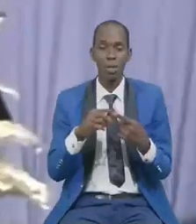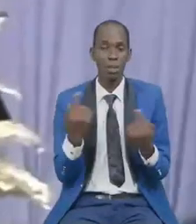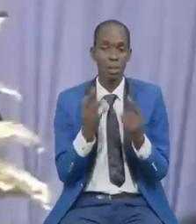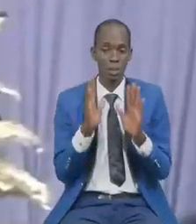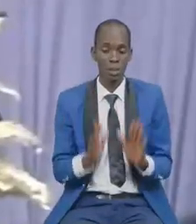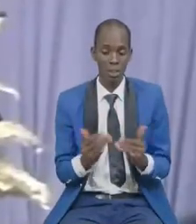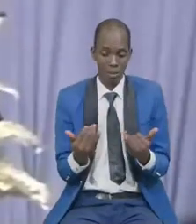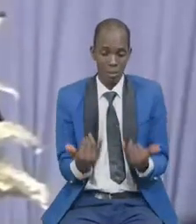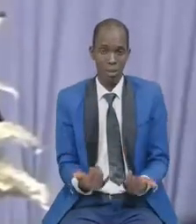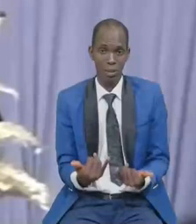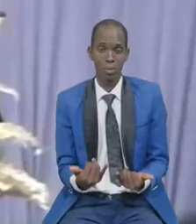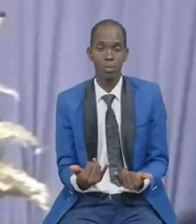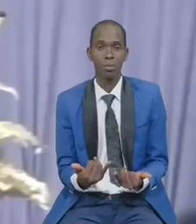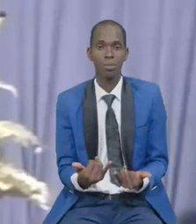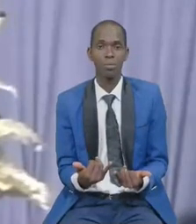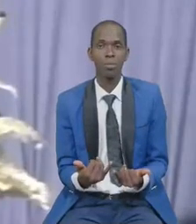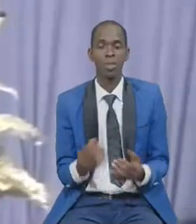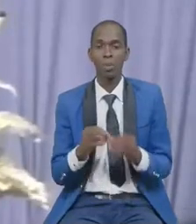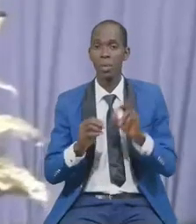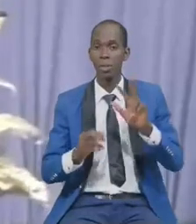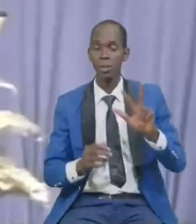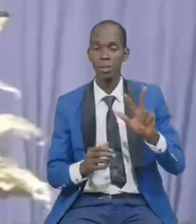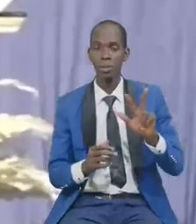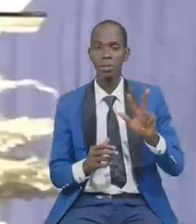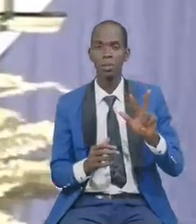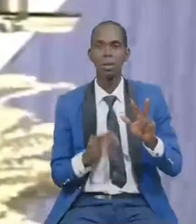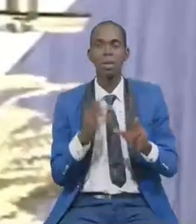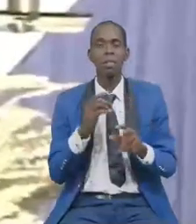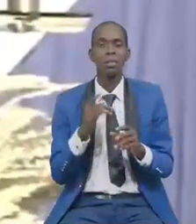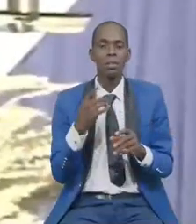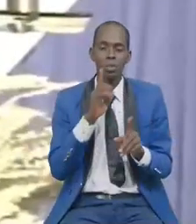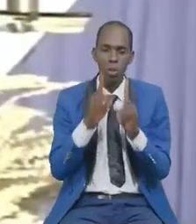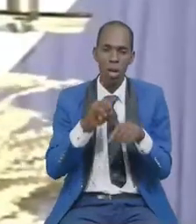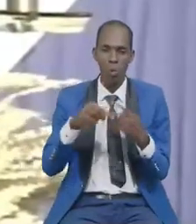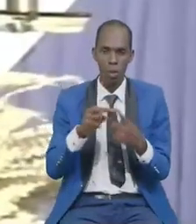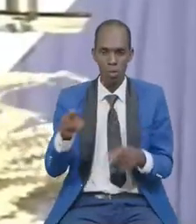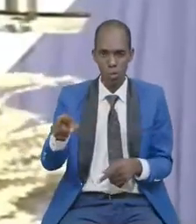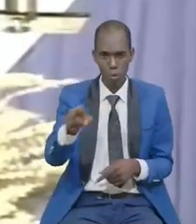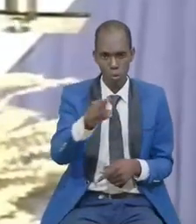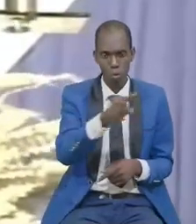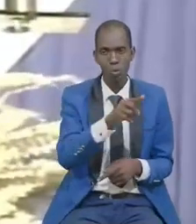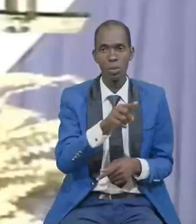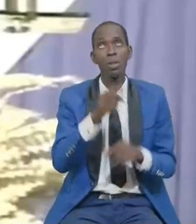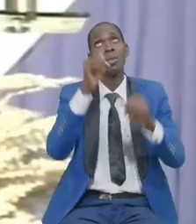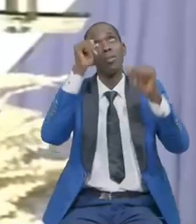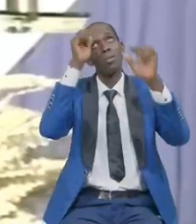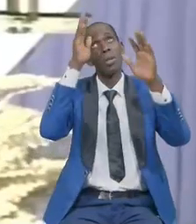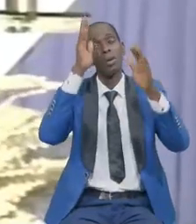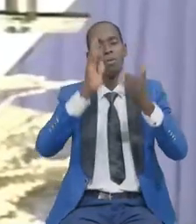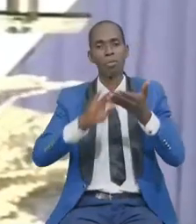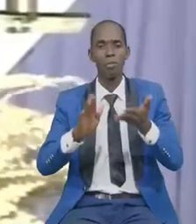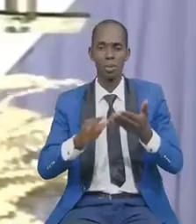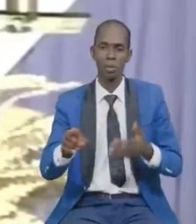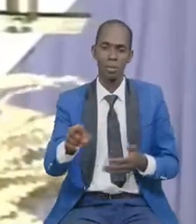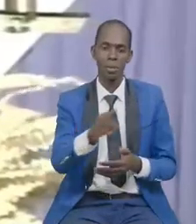maintenant. Troisièmement, il parlait de toi. Père, pardonne-leur, car